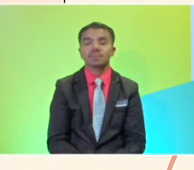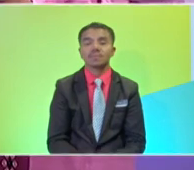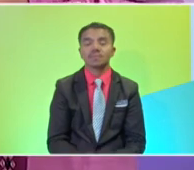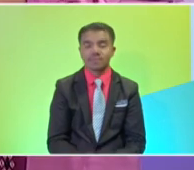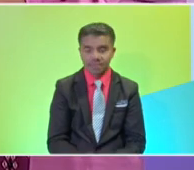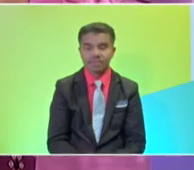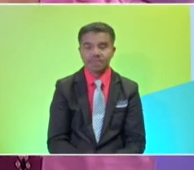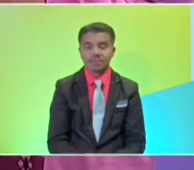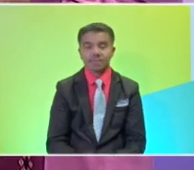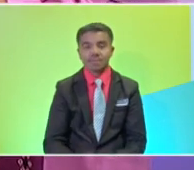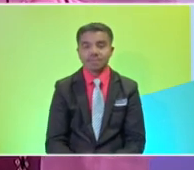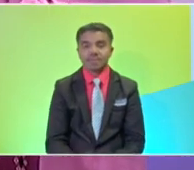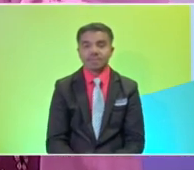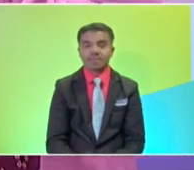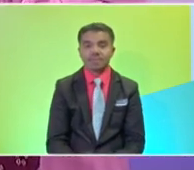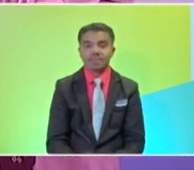qiraah